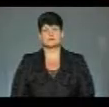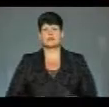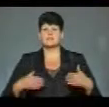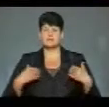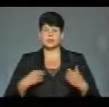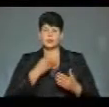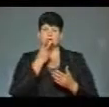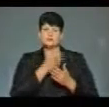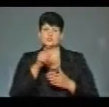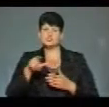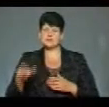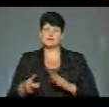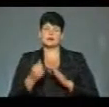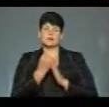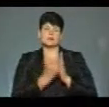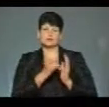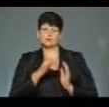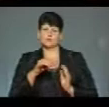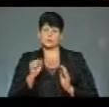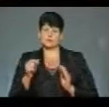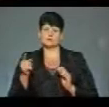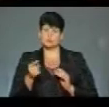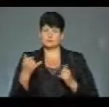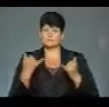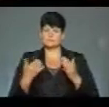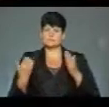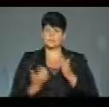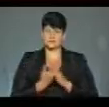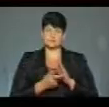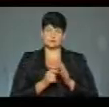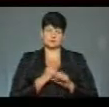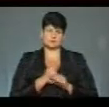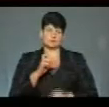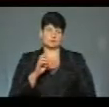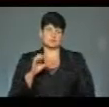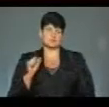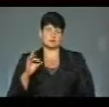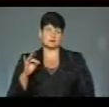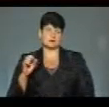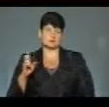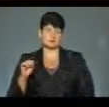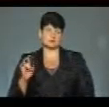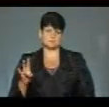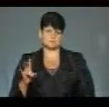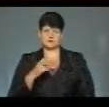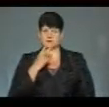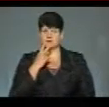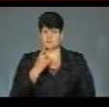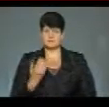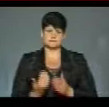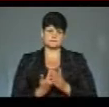Вітаю глядачів телеканалу ЮА Тернопіль. В ефірі новини у студії Богдана Сарабун. Дивіться у випуску.